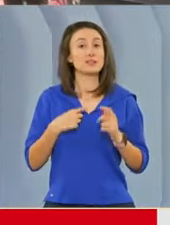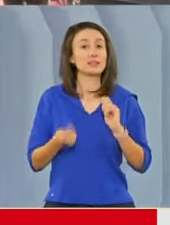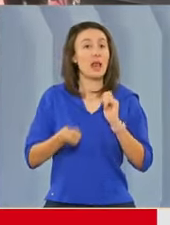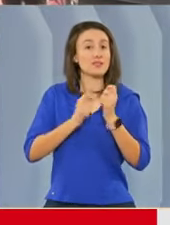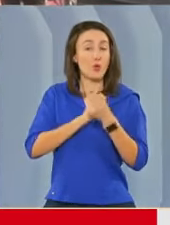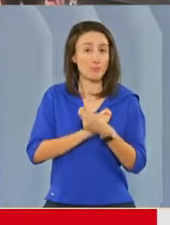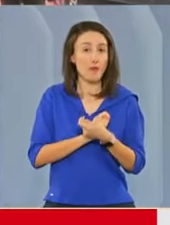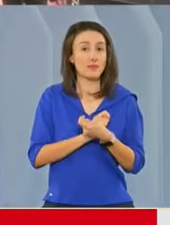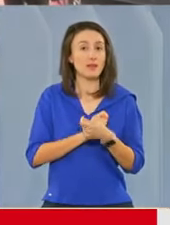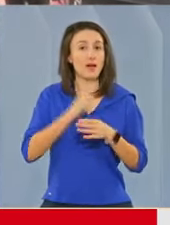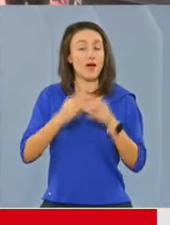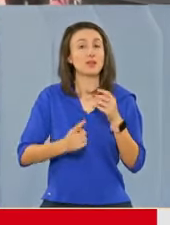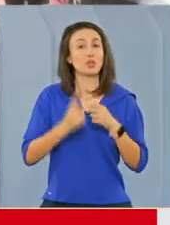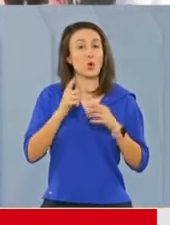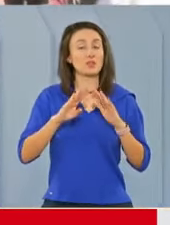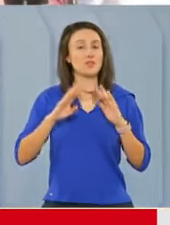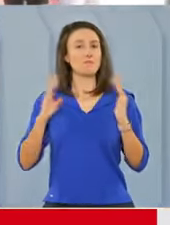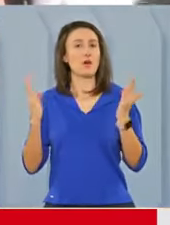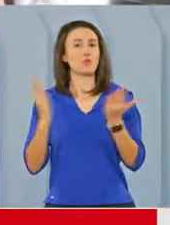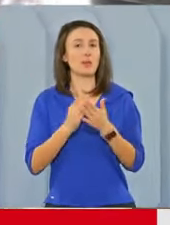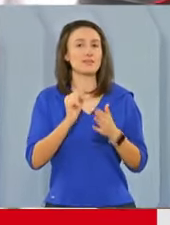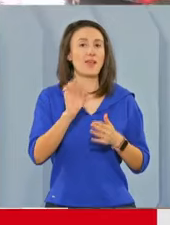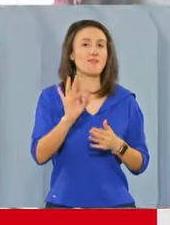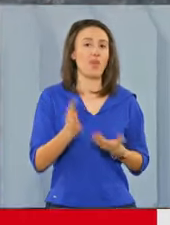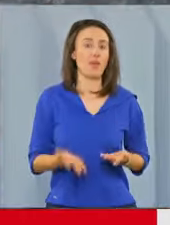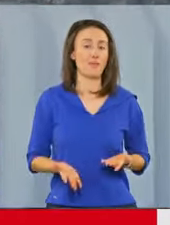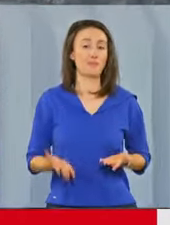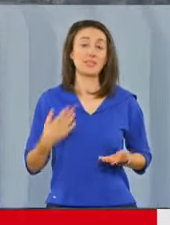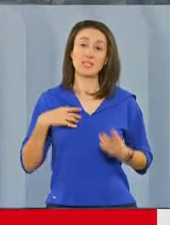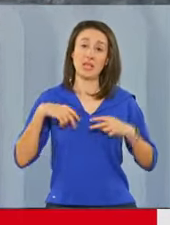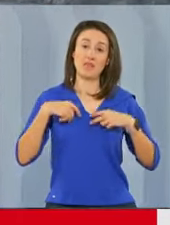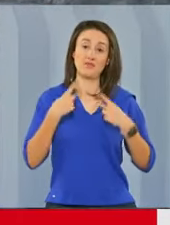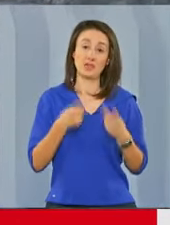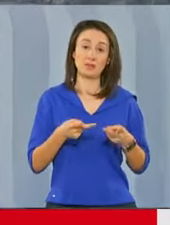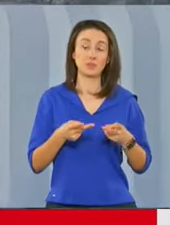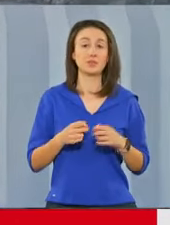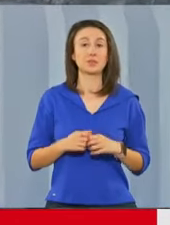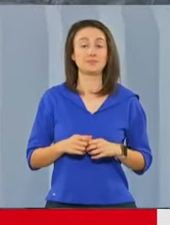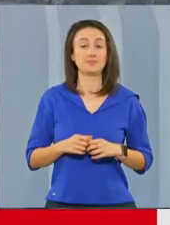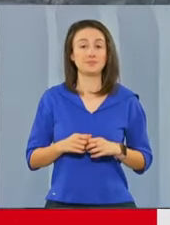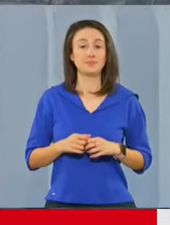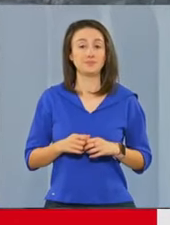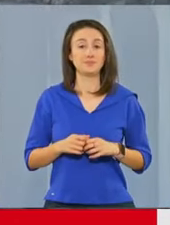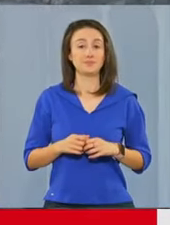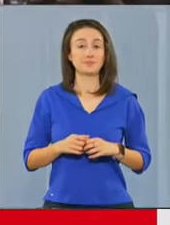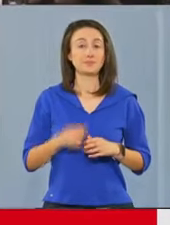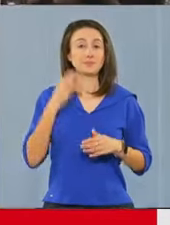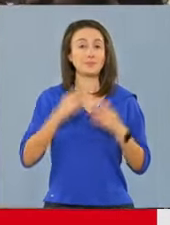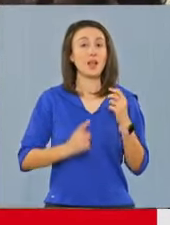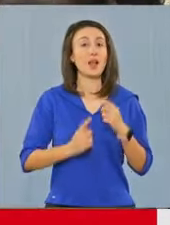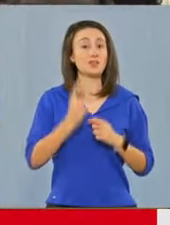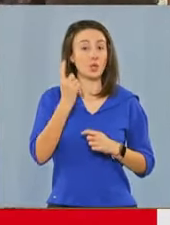transformată într-o farfurie zburătoare. Dar să revenim, să coborâm cu picioarele pe pământ. Gara de